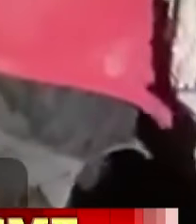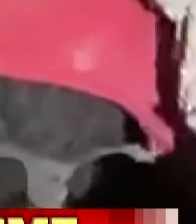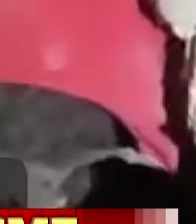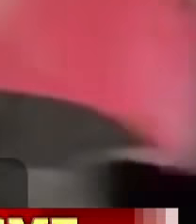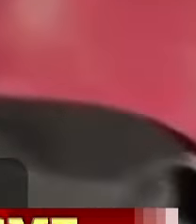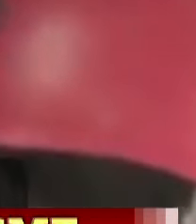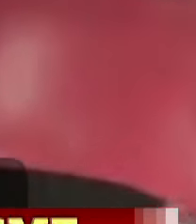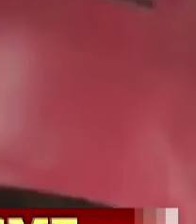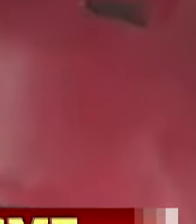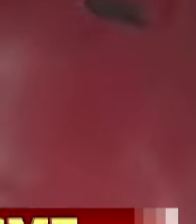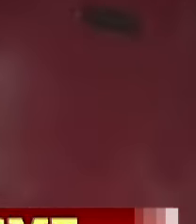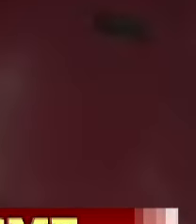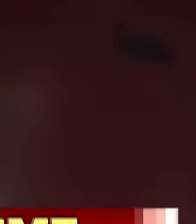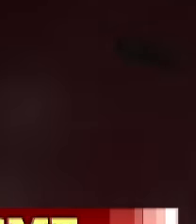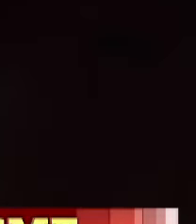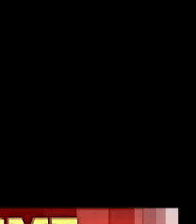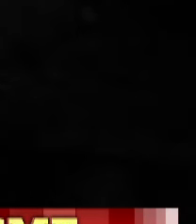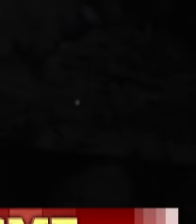Açalım. Zeynep